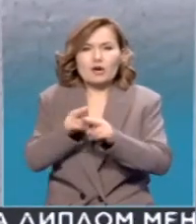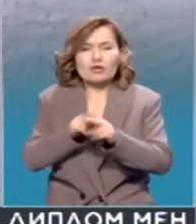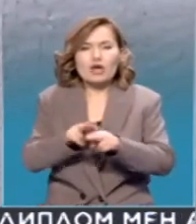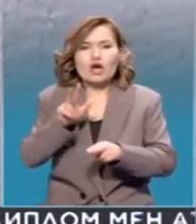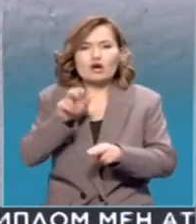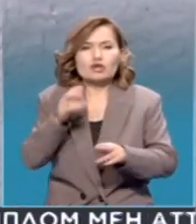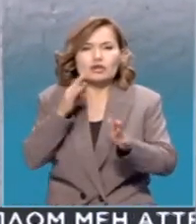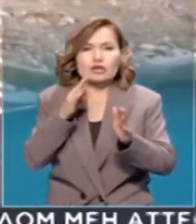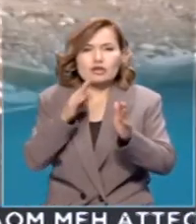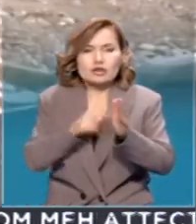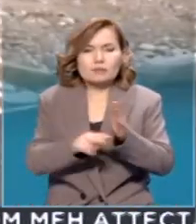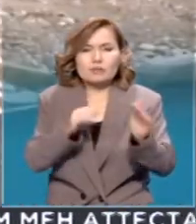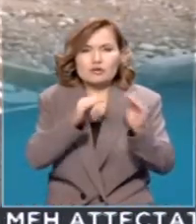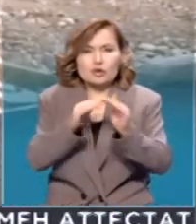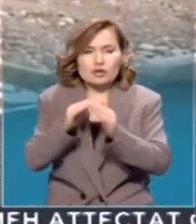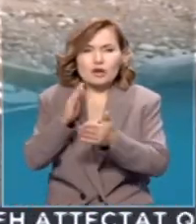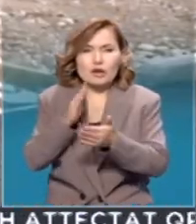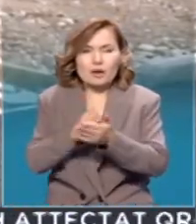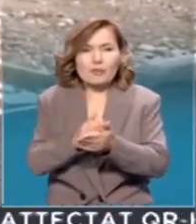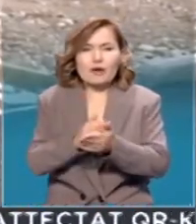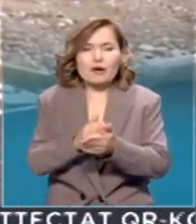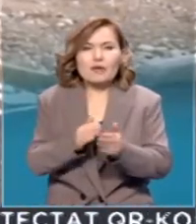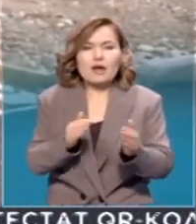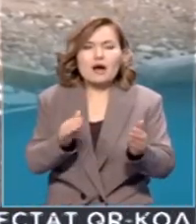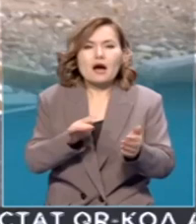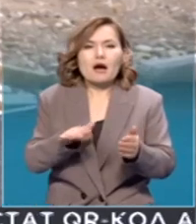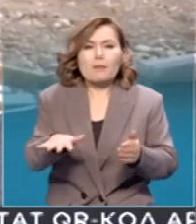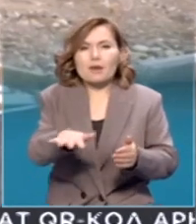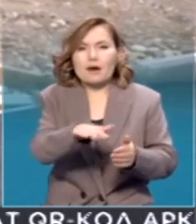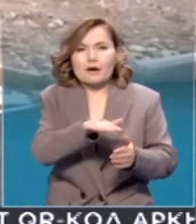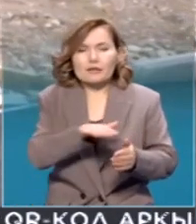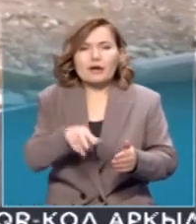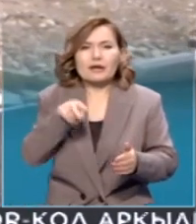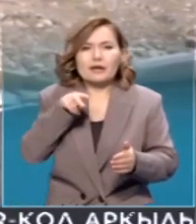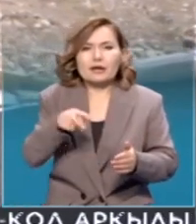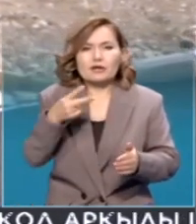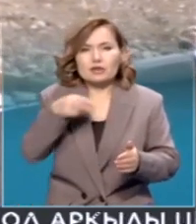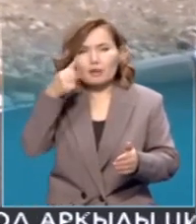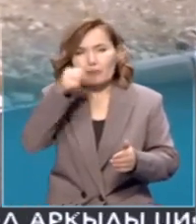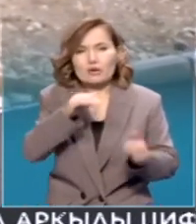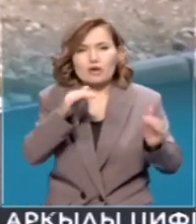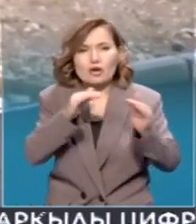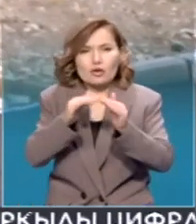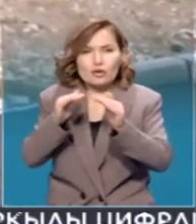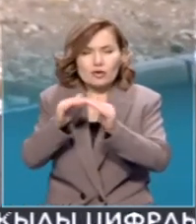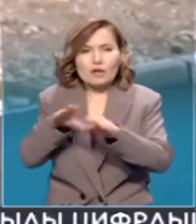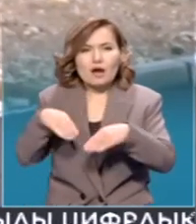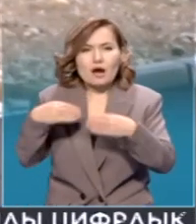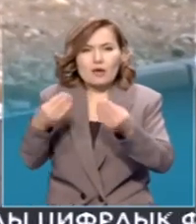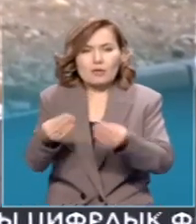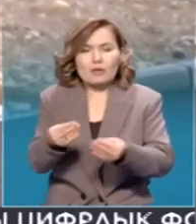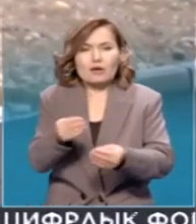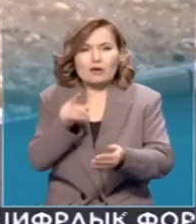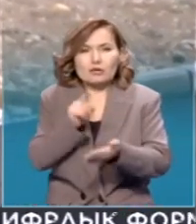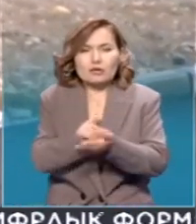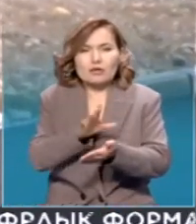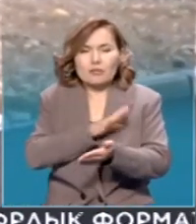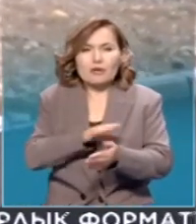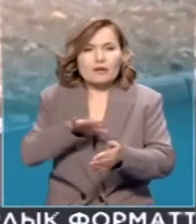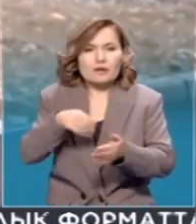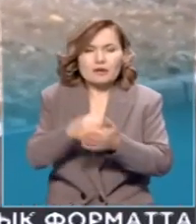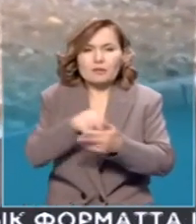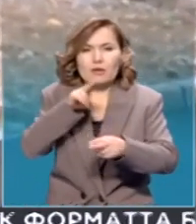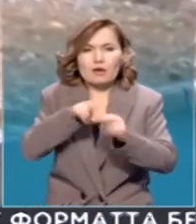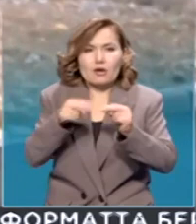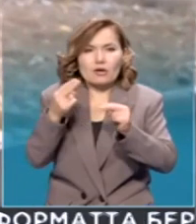370 үй беріліп қойған. Коттеджді қалашықтағы барлық үйлер 2020 жылы тапсырылуы тиіс болған. Алайда біраздың құрылысы әлі